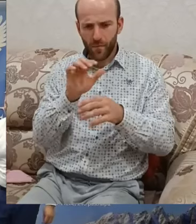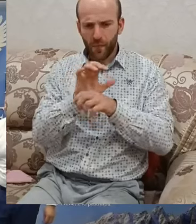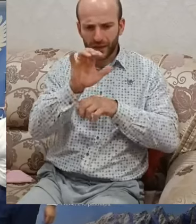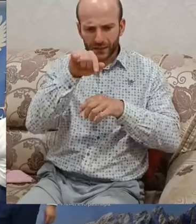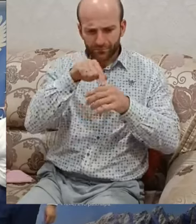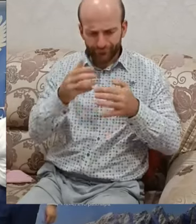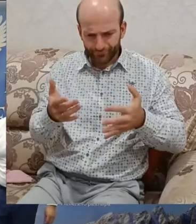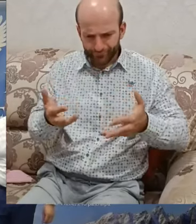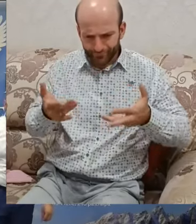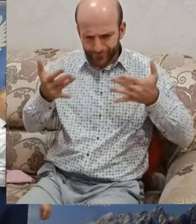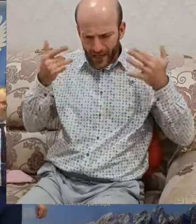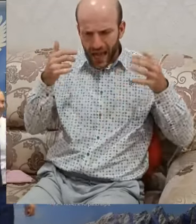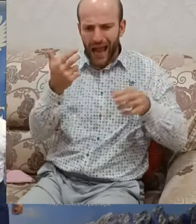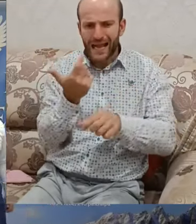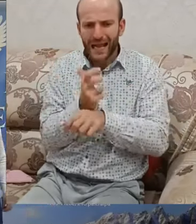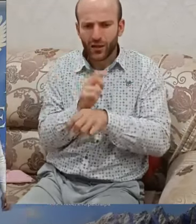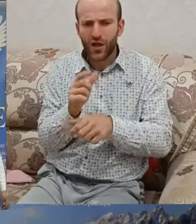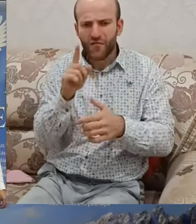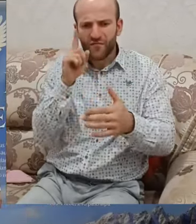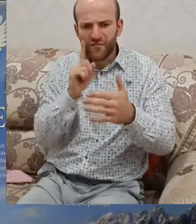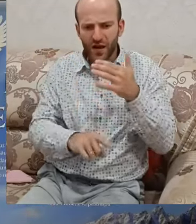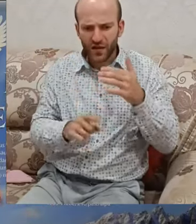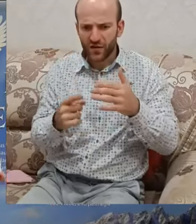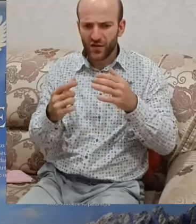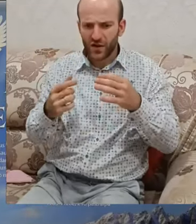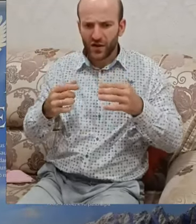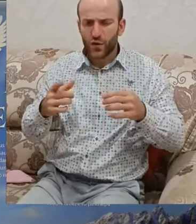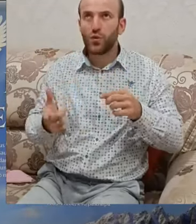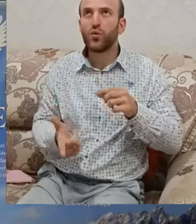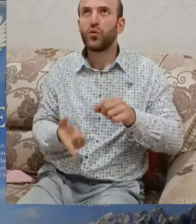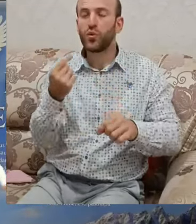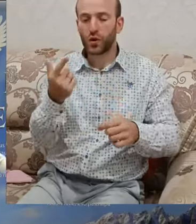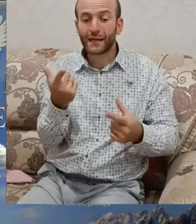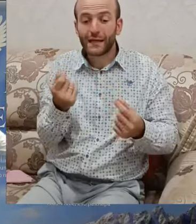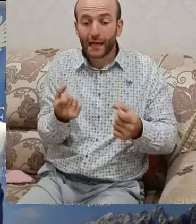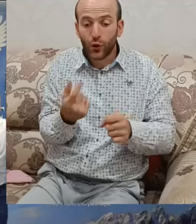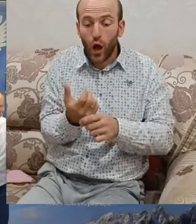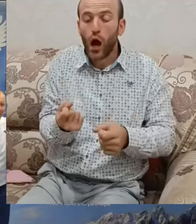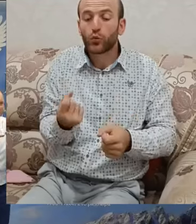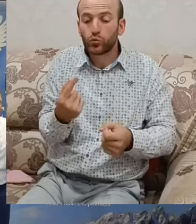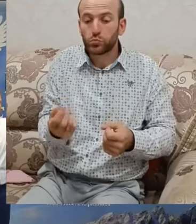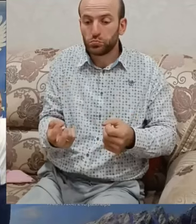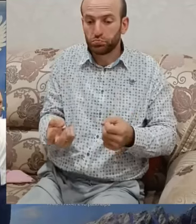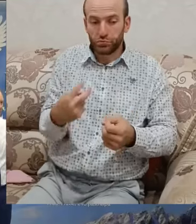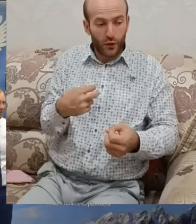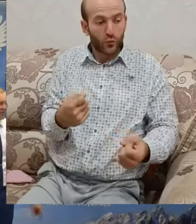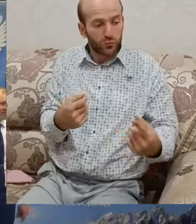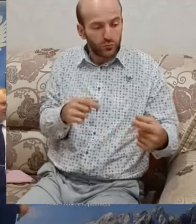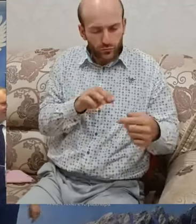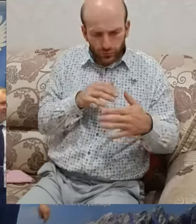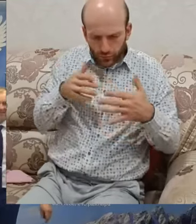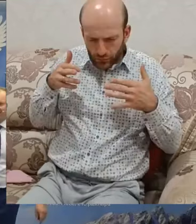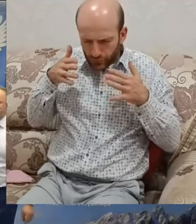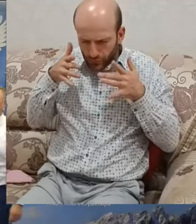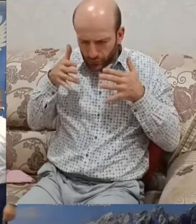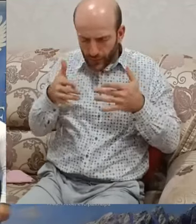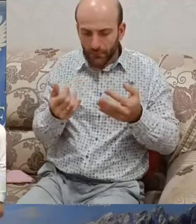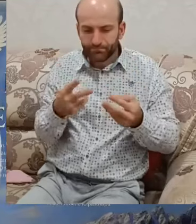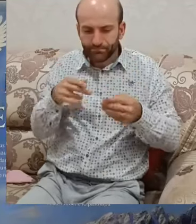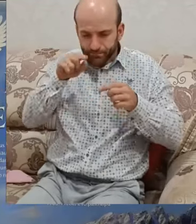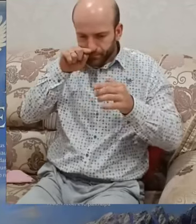восхищения. Amen. Amen. Tai yra svarbiau už visus mūsų reikalus ir darbus. Это важнее больше